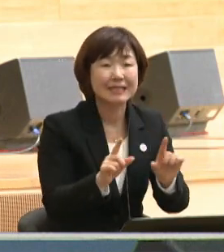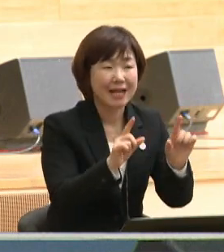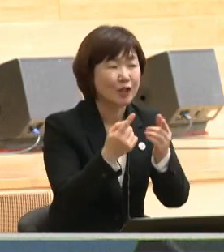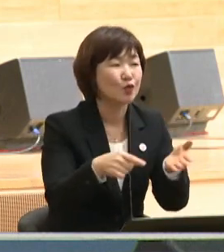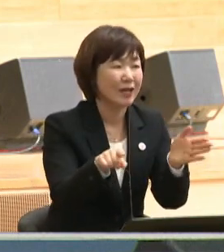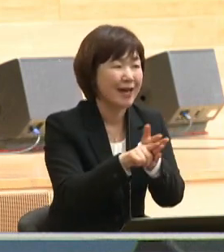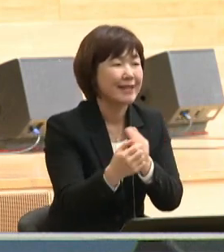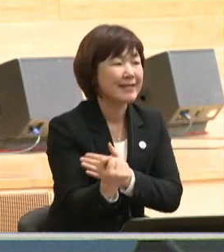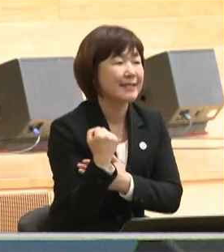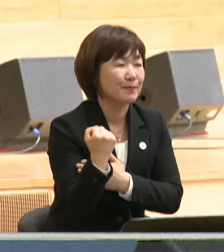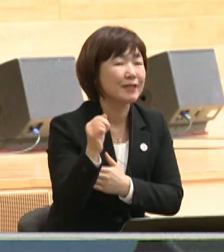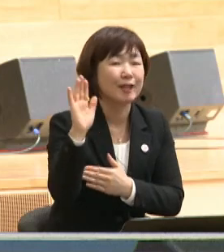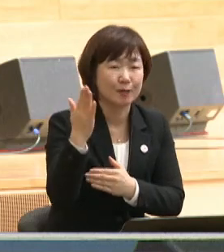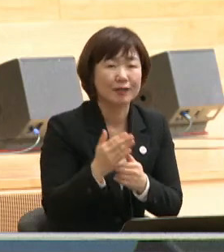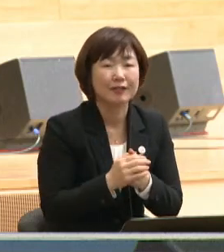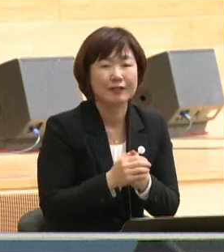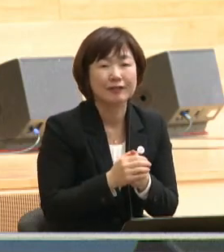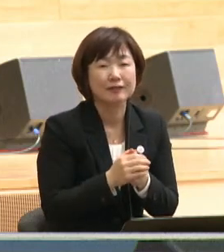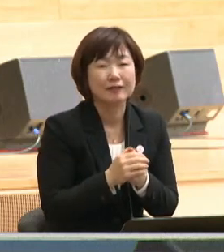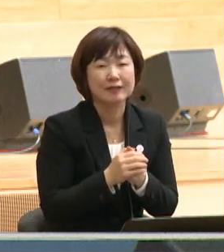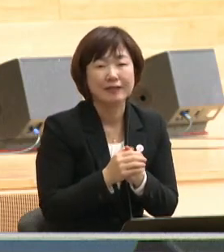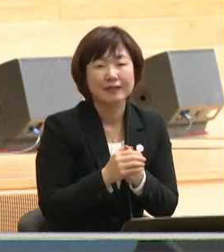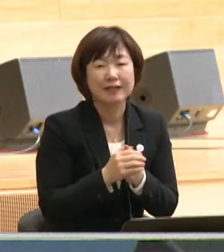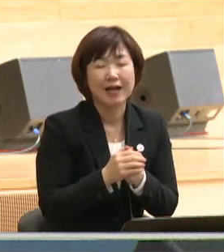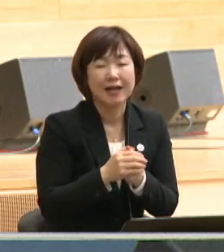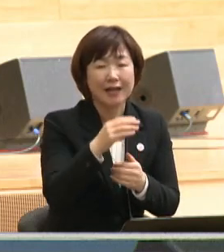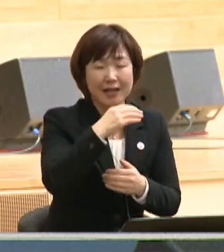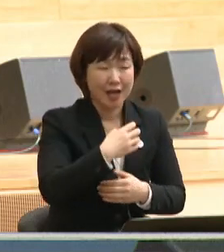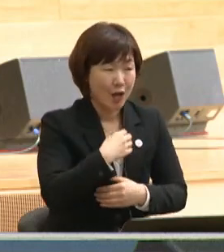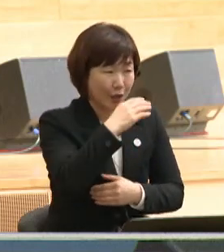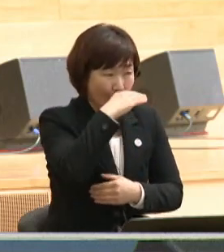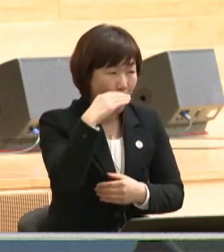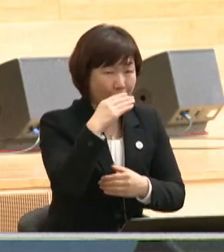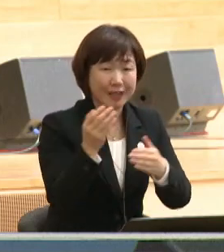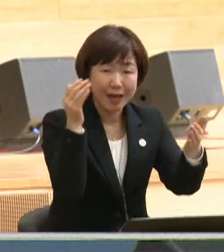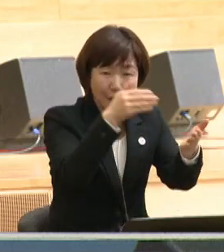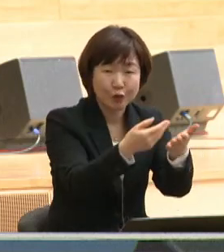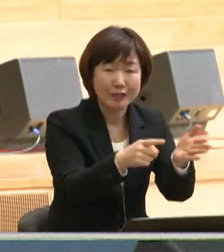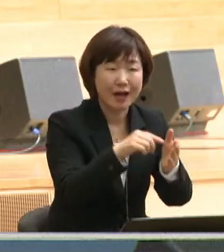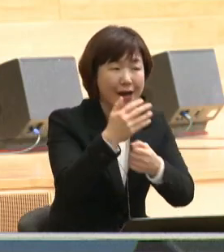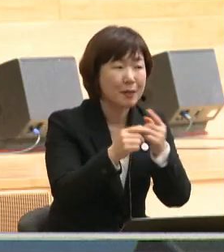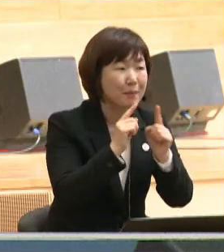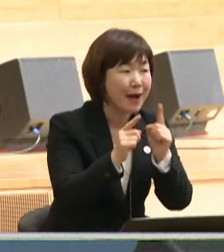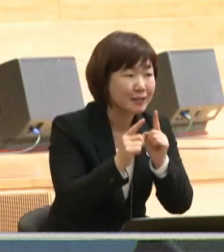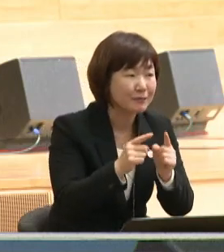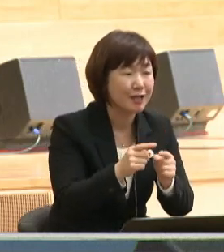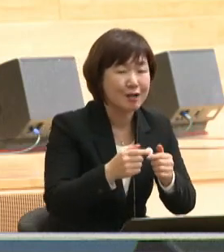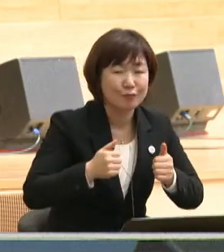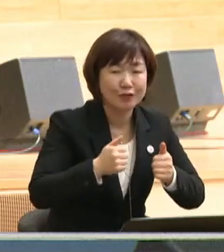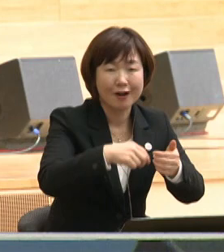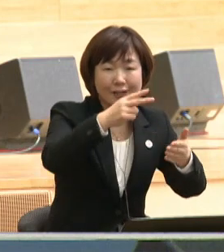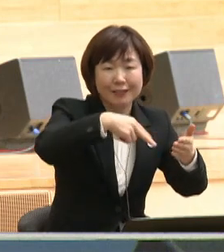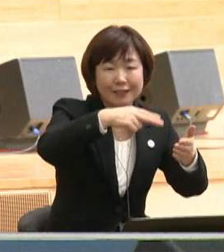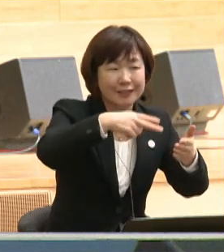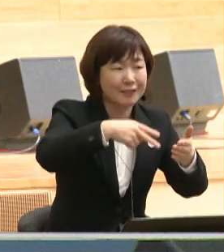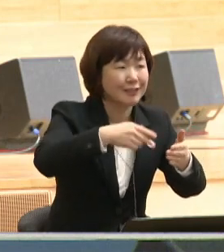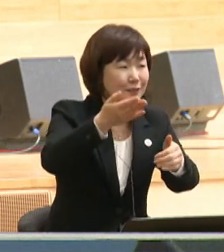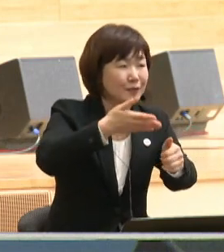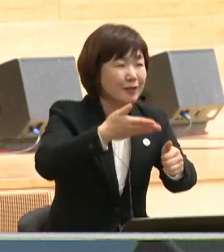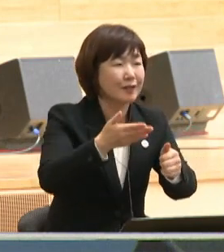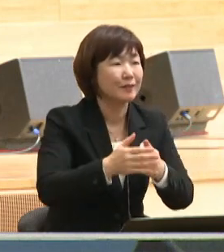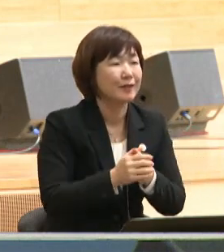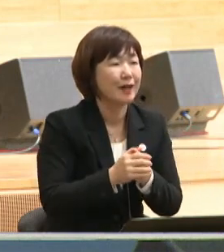것입니다 사랑하는 여러분 경건에 이르도록 하나님 말씀 부지런히 읽을 수 있기를 바랍니다